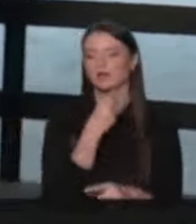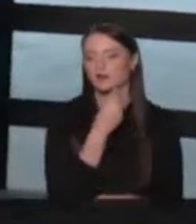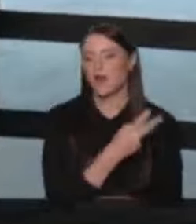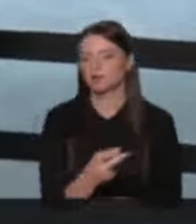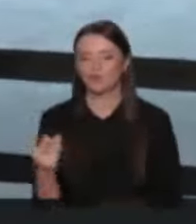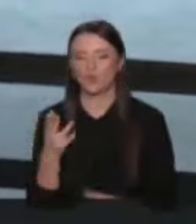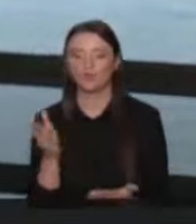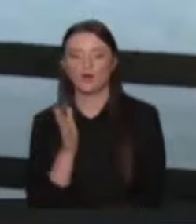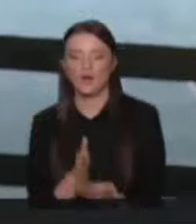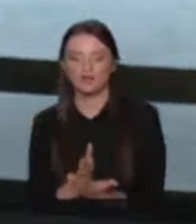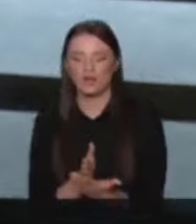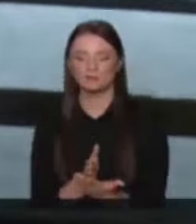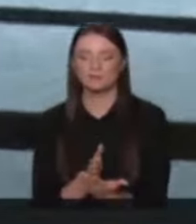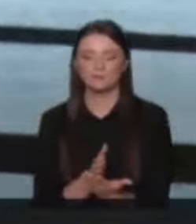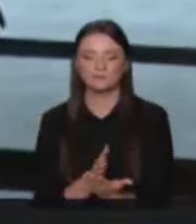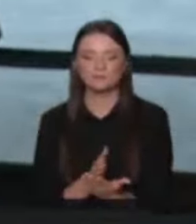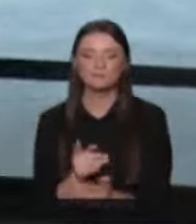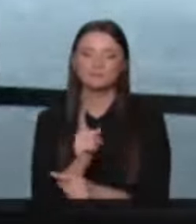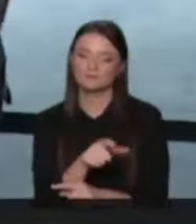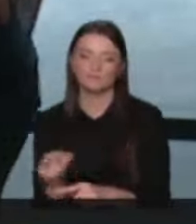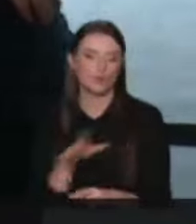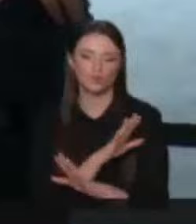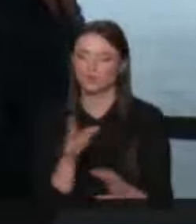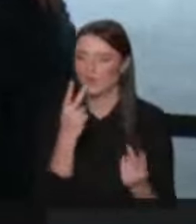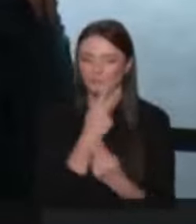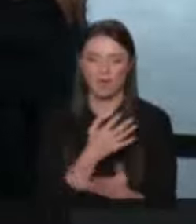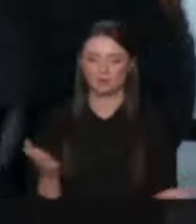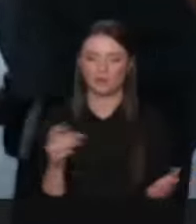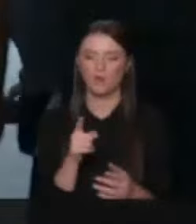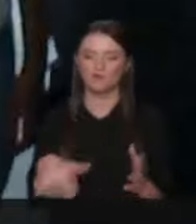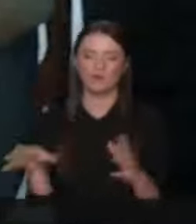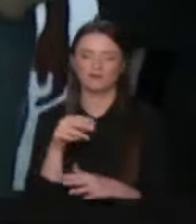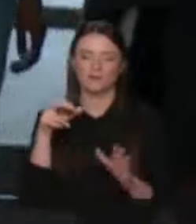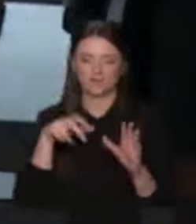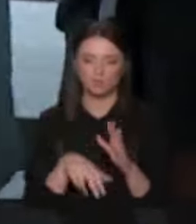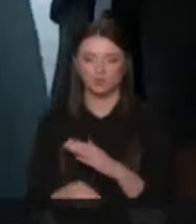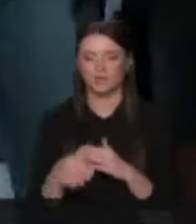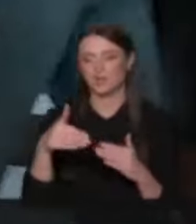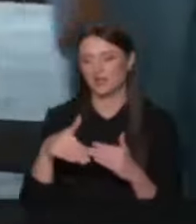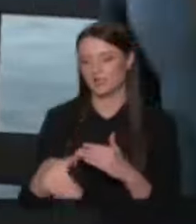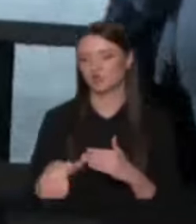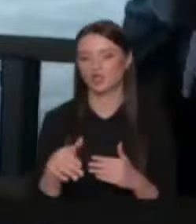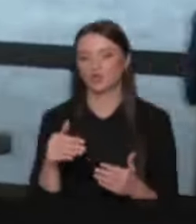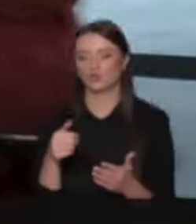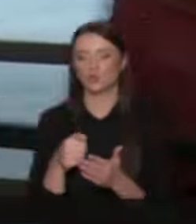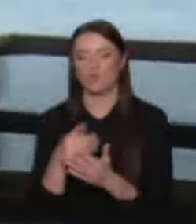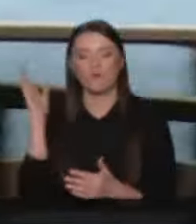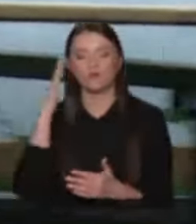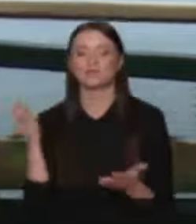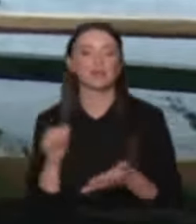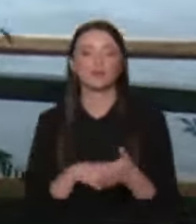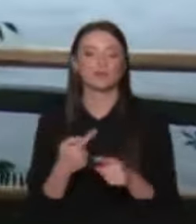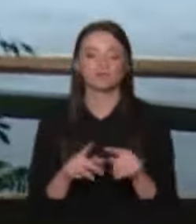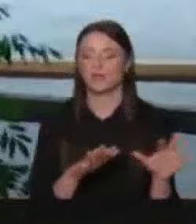є. Однак рибалок тут не спостерігаємо, всі вони спустилися нижче до води. І от з яких причин це